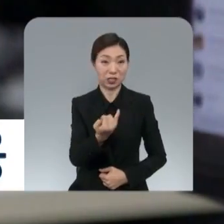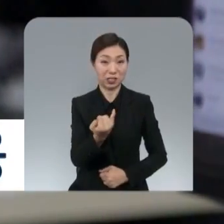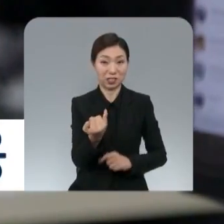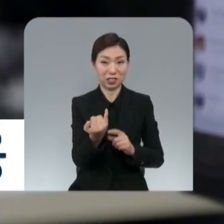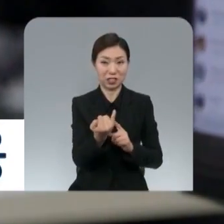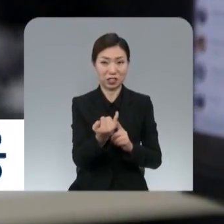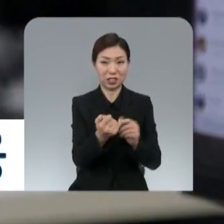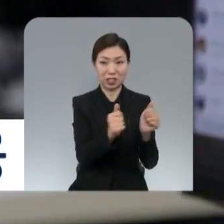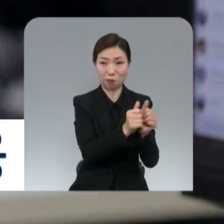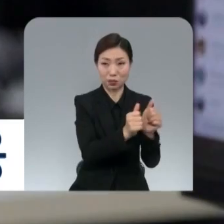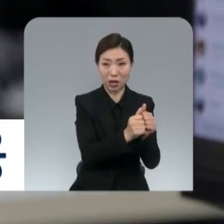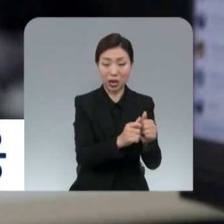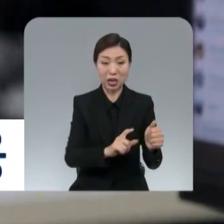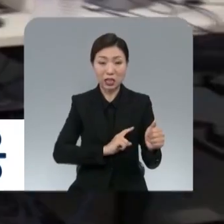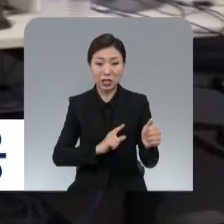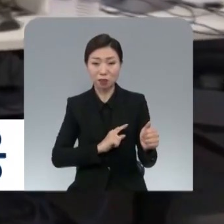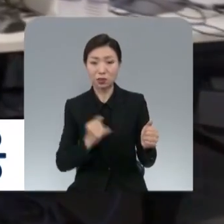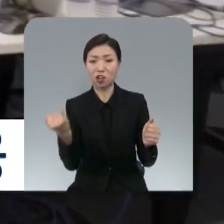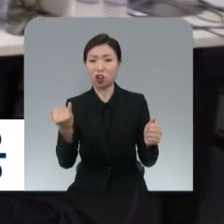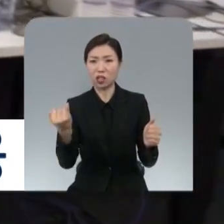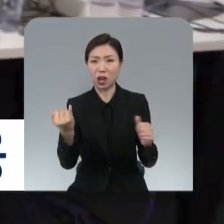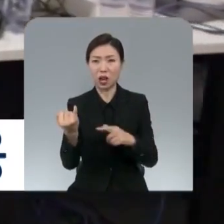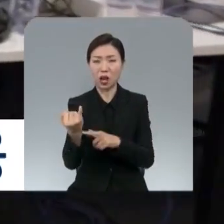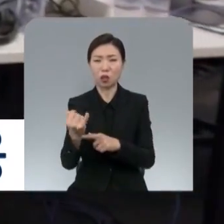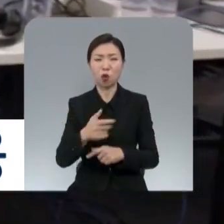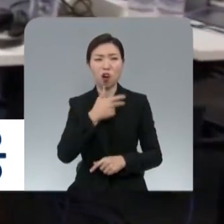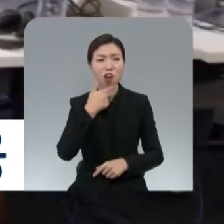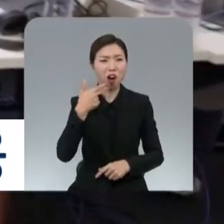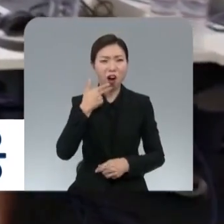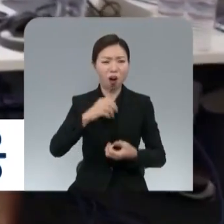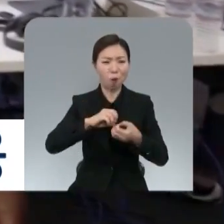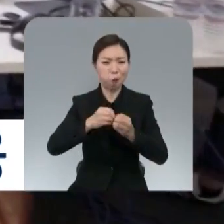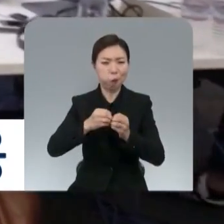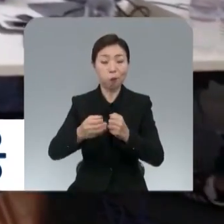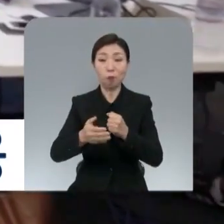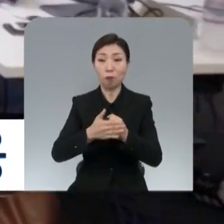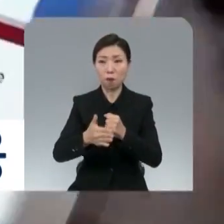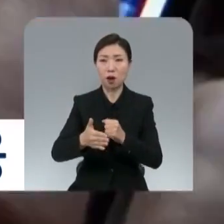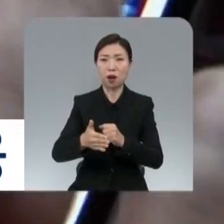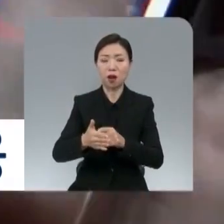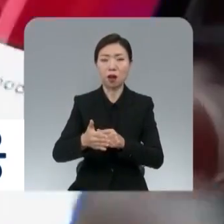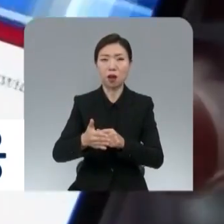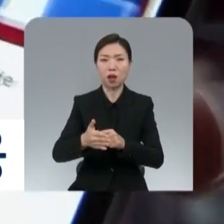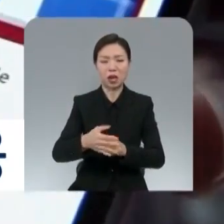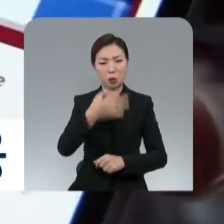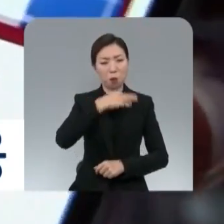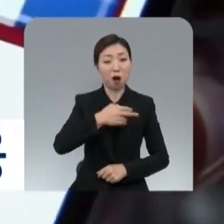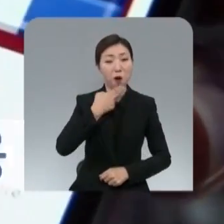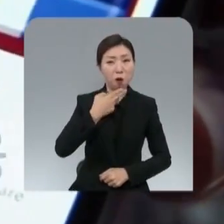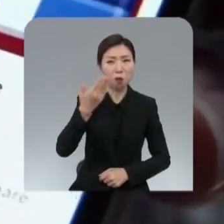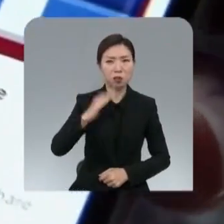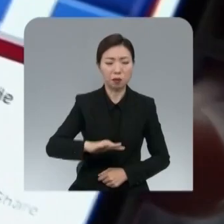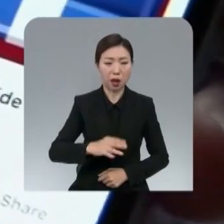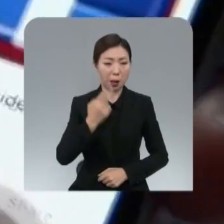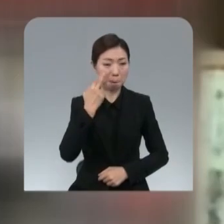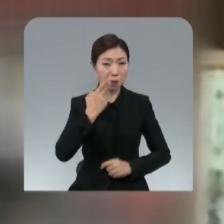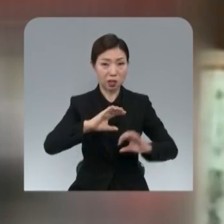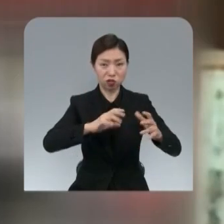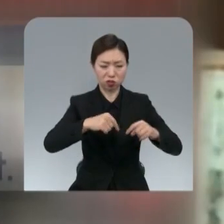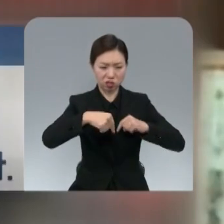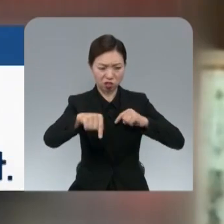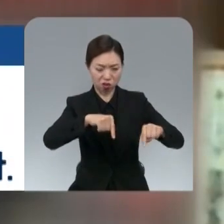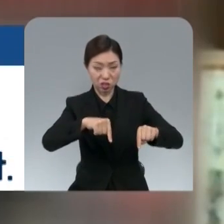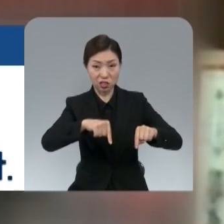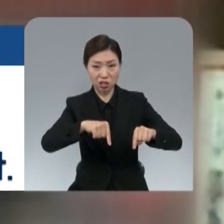사용해 영향력을 행사하지는 못했다면서도 미국을 분열시키려는 위협적 시도라고 지적했습니다. And